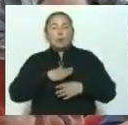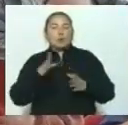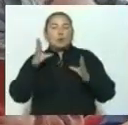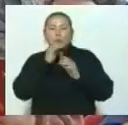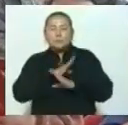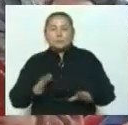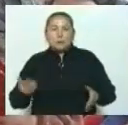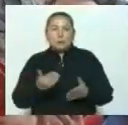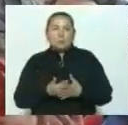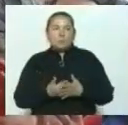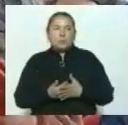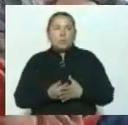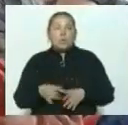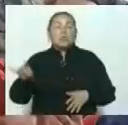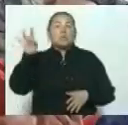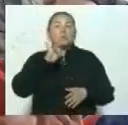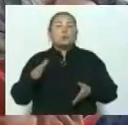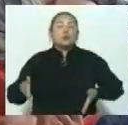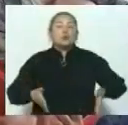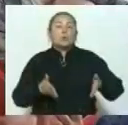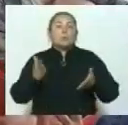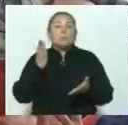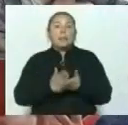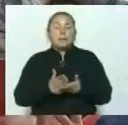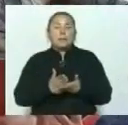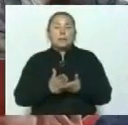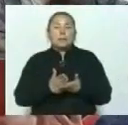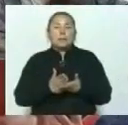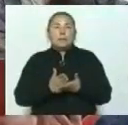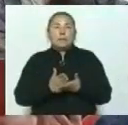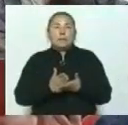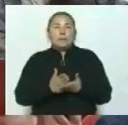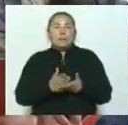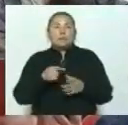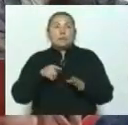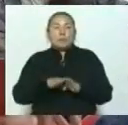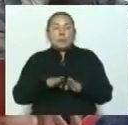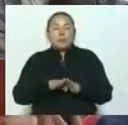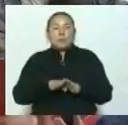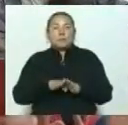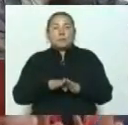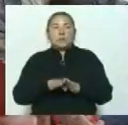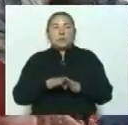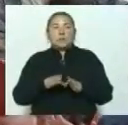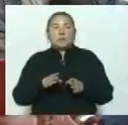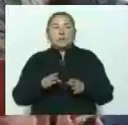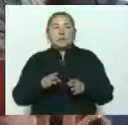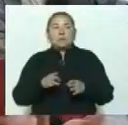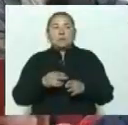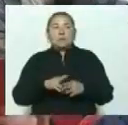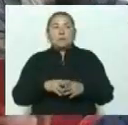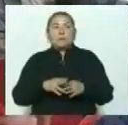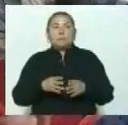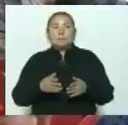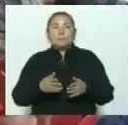Мына сосын республиканский жол бар ғой, сонда авария болады, мысалы қаншама уақыт күтіп отырады, талай естідік мысалы. Сол мәселені шешіп берсеңдер,